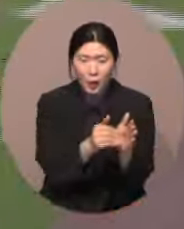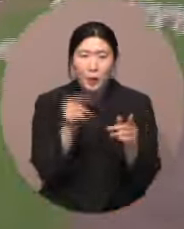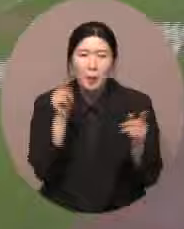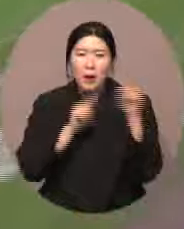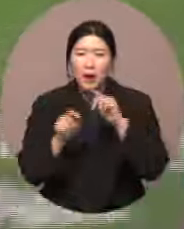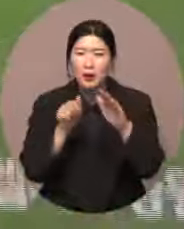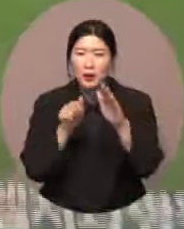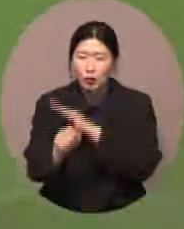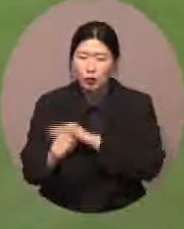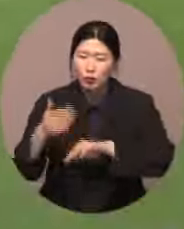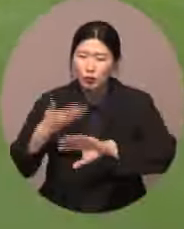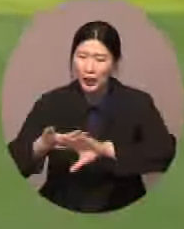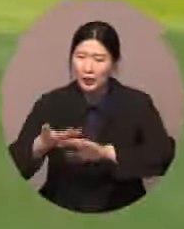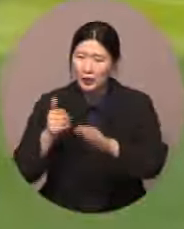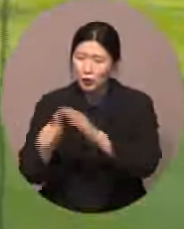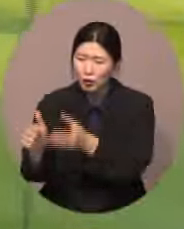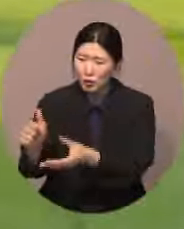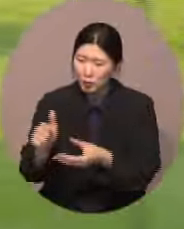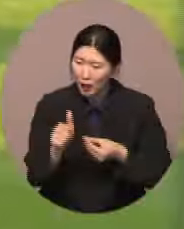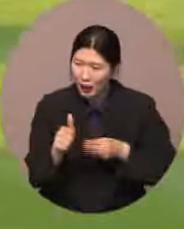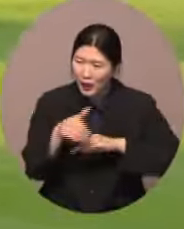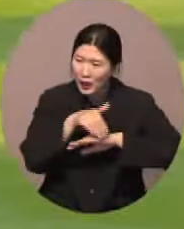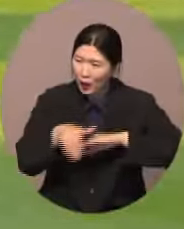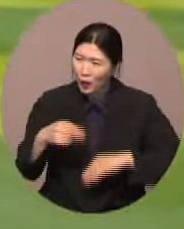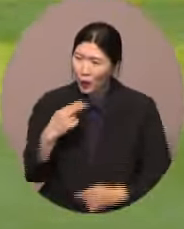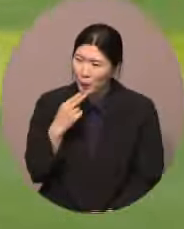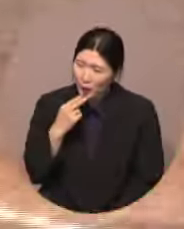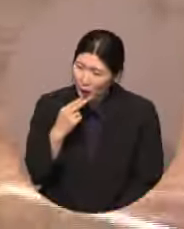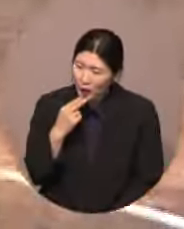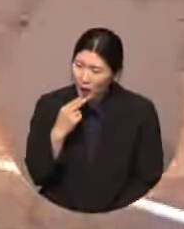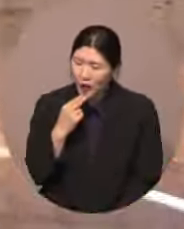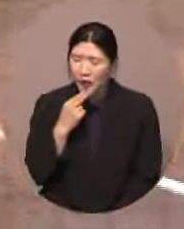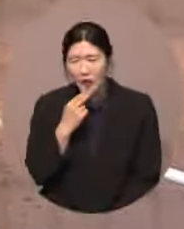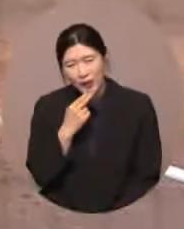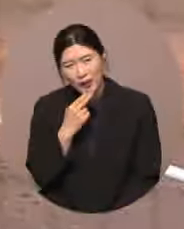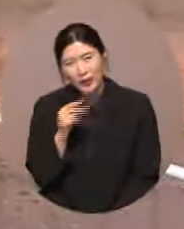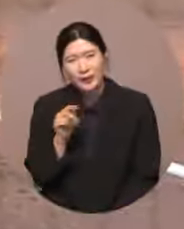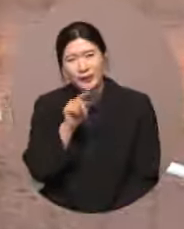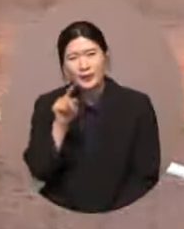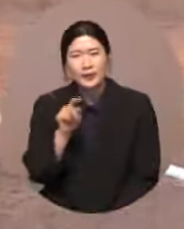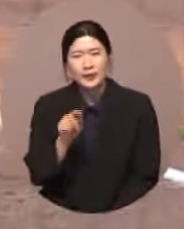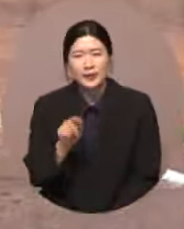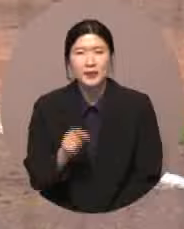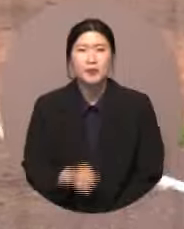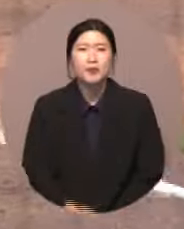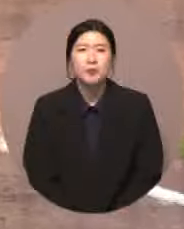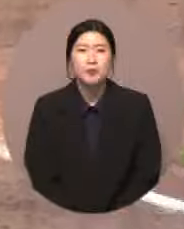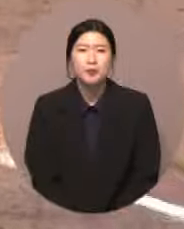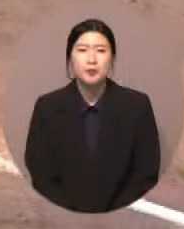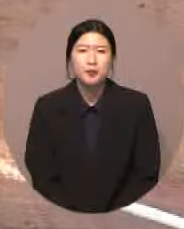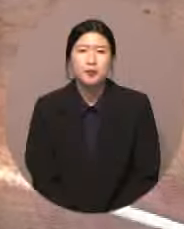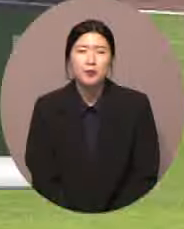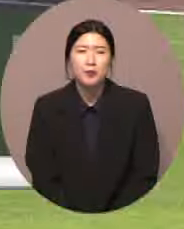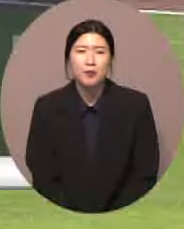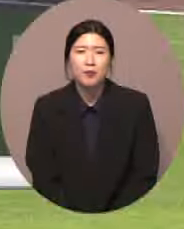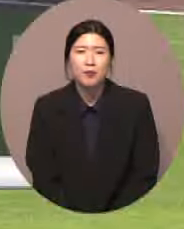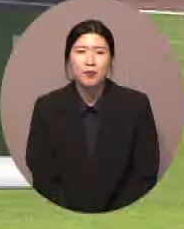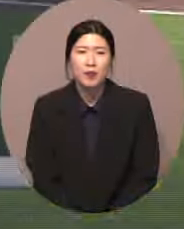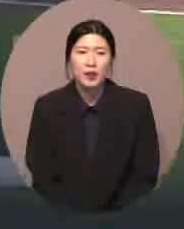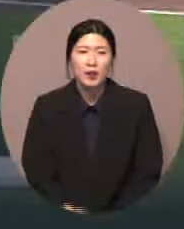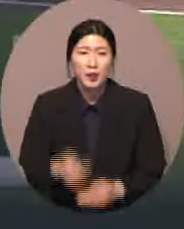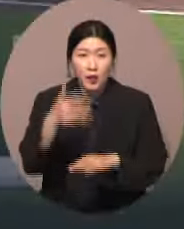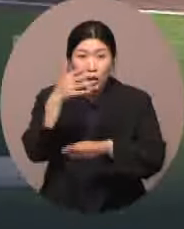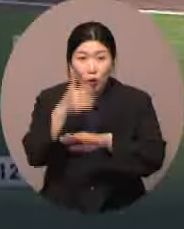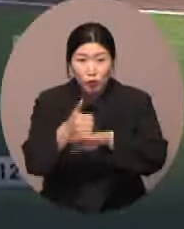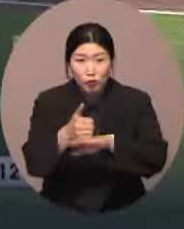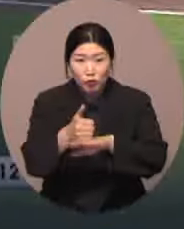돌아오거나 외부에서 선수를 영입할 계획도 없는 것으로 알려져 전력 상승 요인도 많지 않습니다. 결국에는